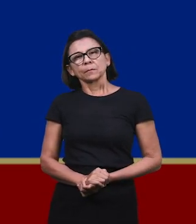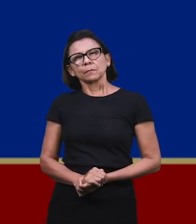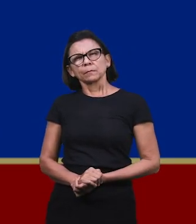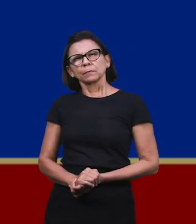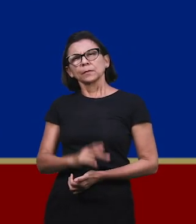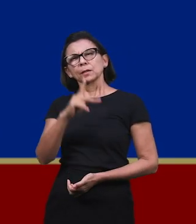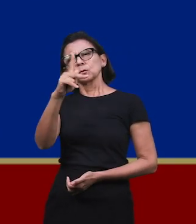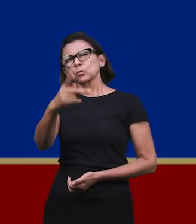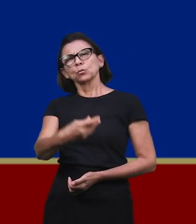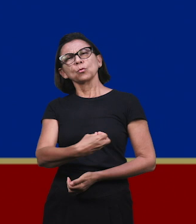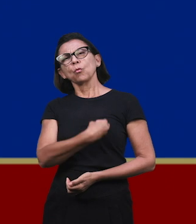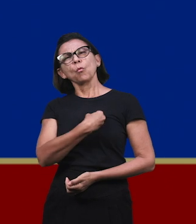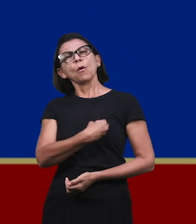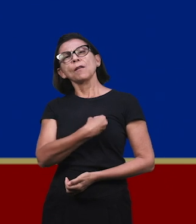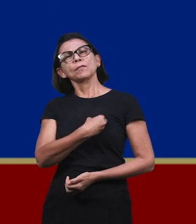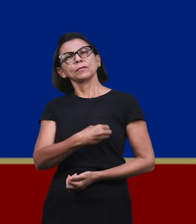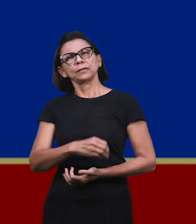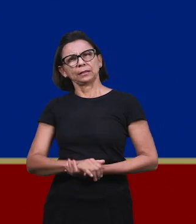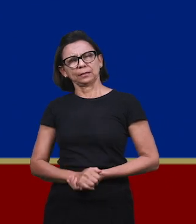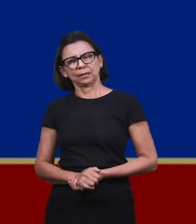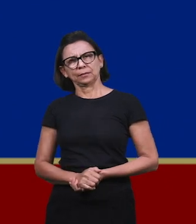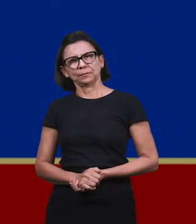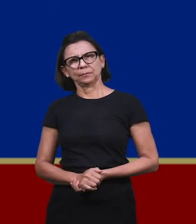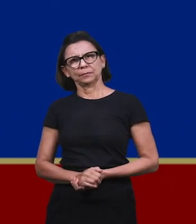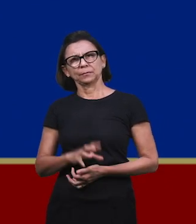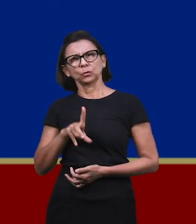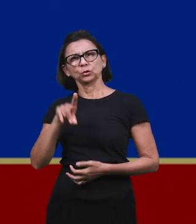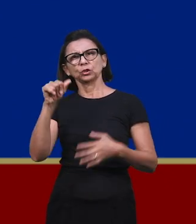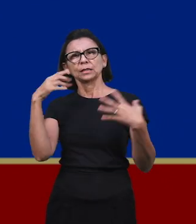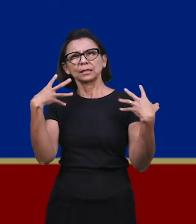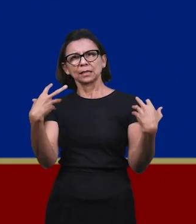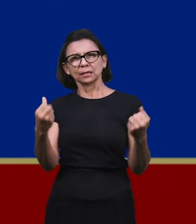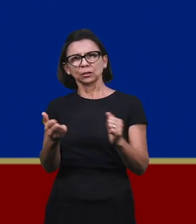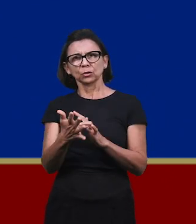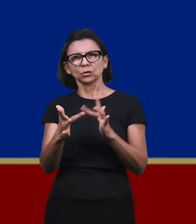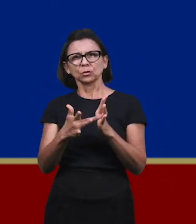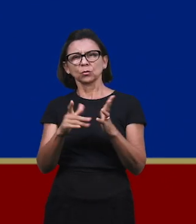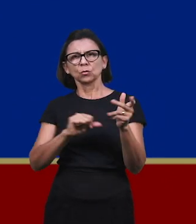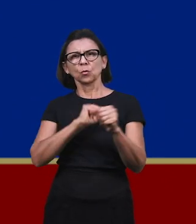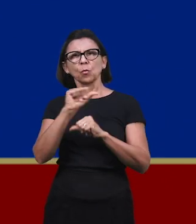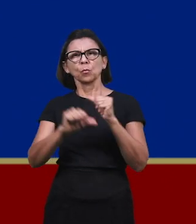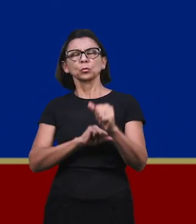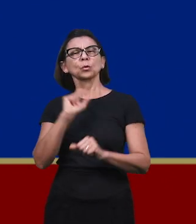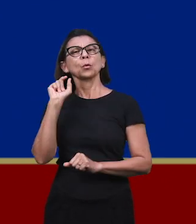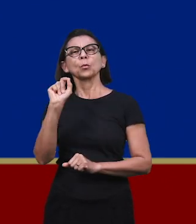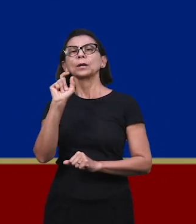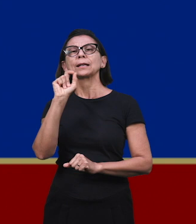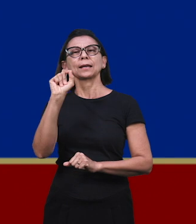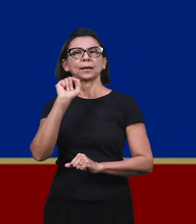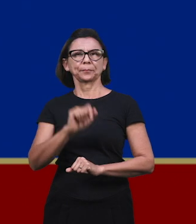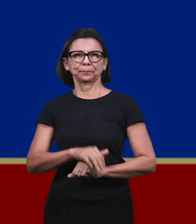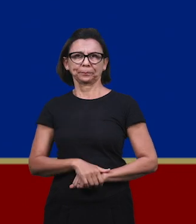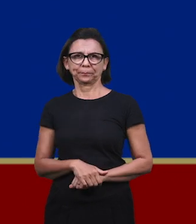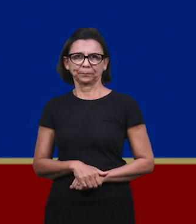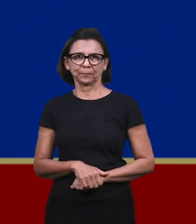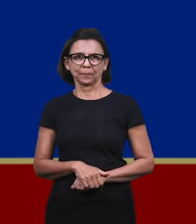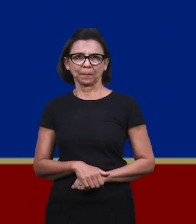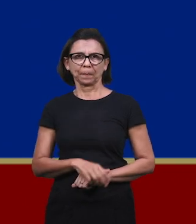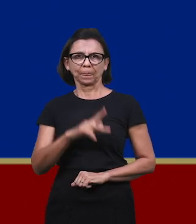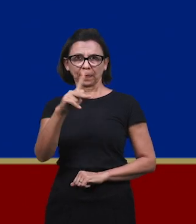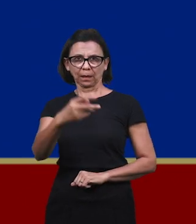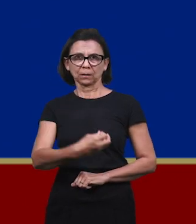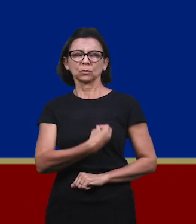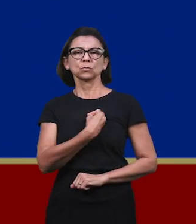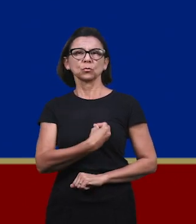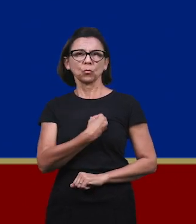comme sauveur? Encore une fois, qu'est-ce qui s'est passé avec votre vie depuis que vous avez accepté Jésus comme votre